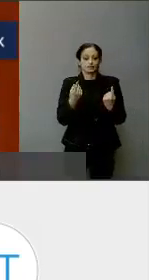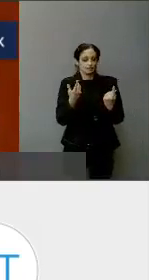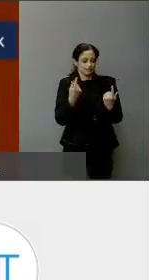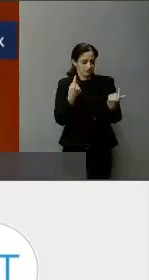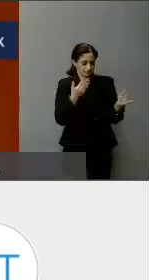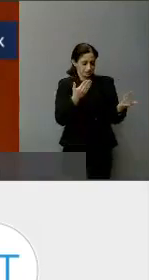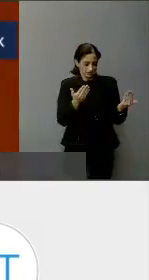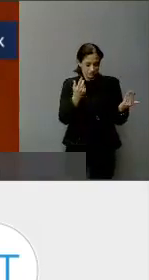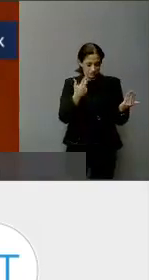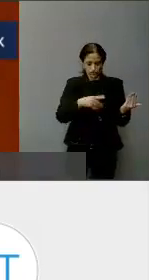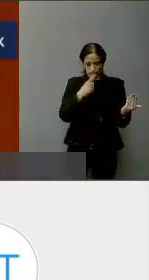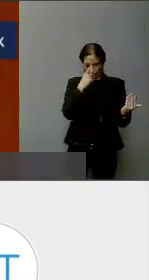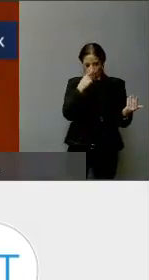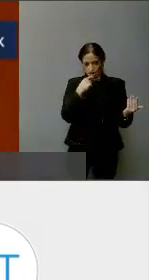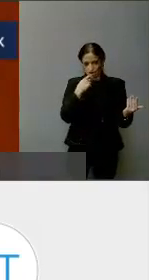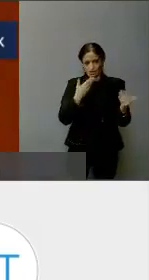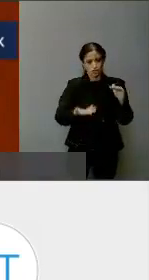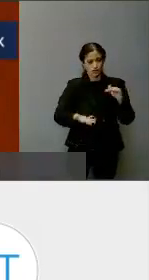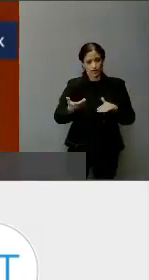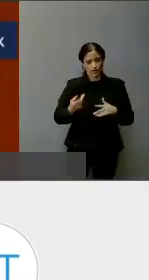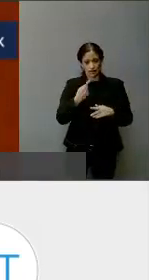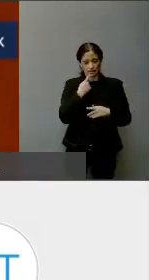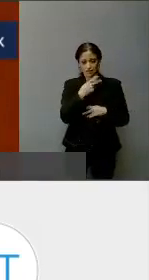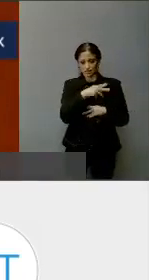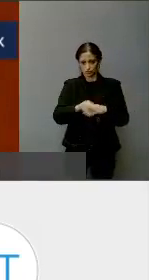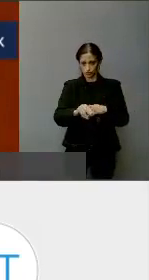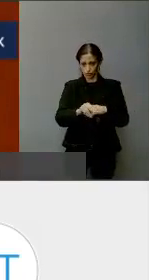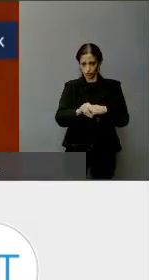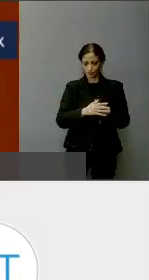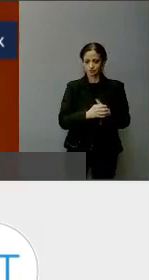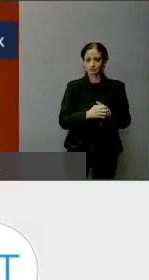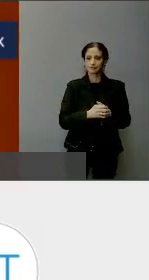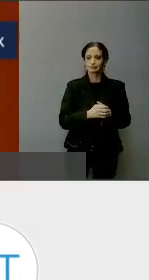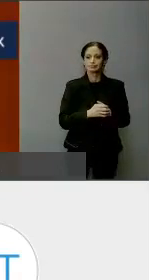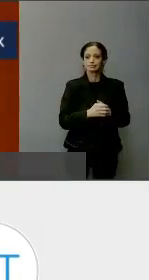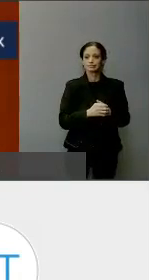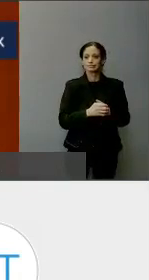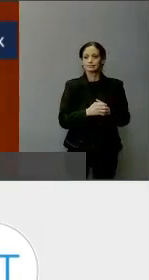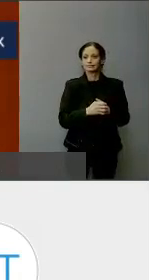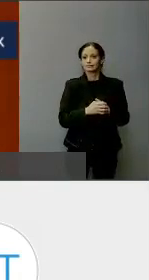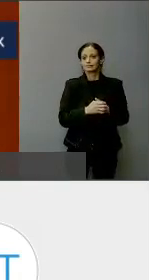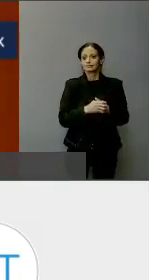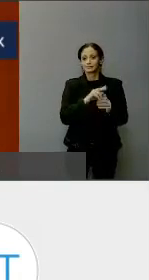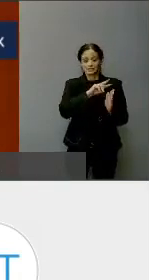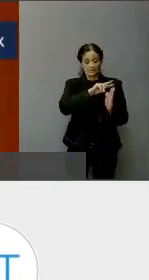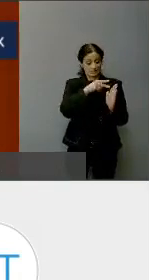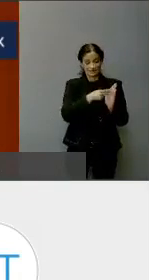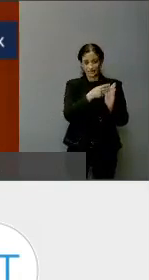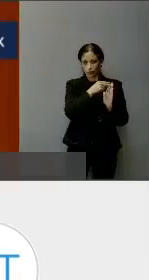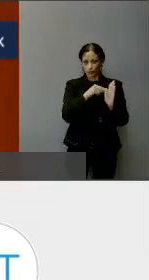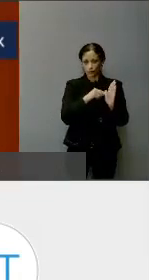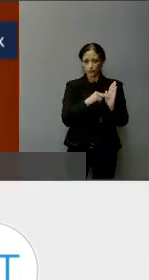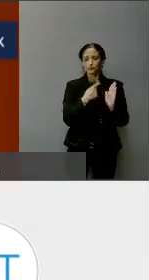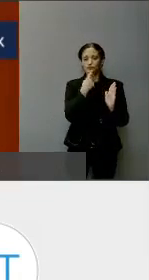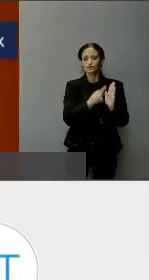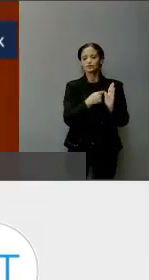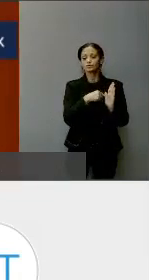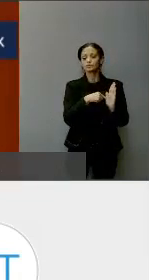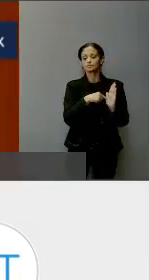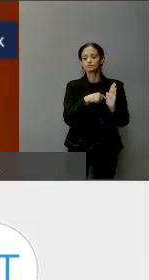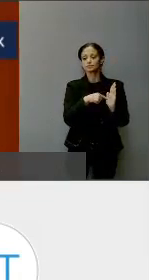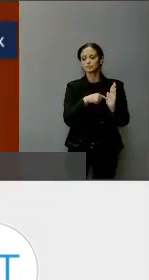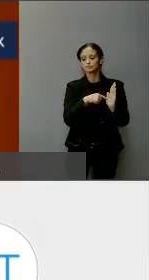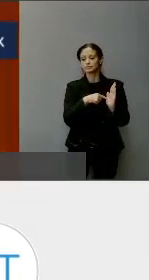sopraintendenza il secondo punto che è evidenziato consentendo tutti intervento e